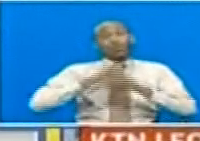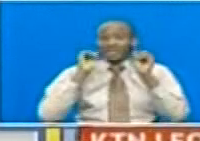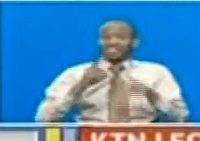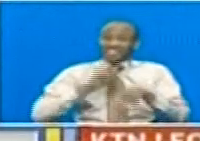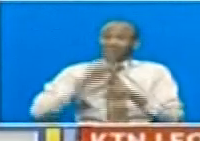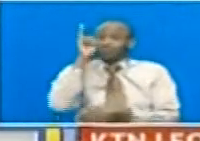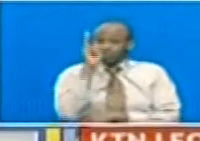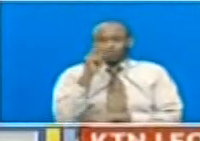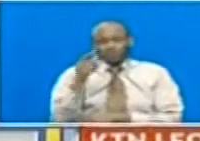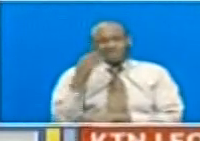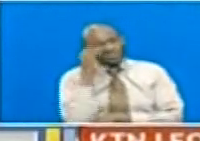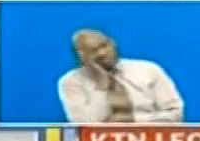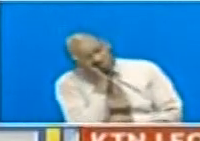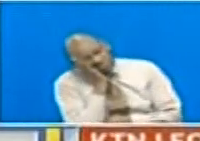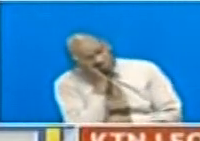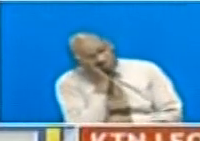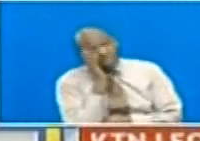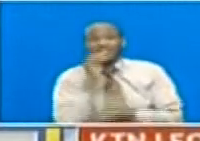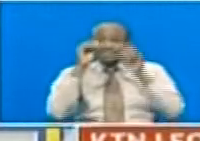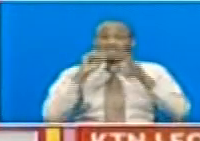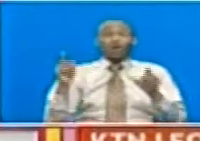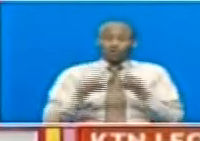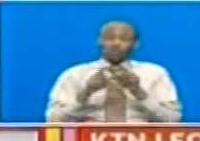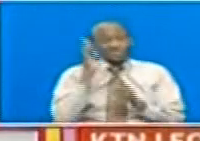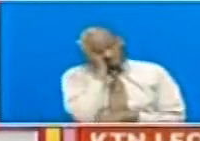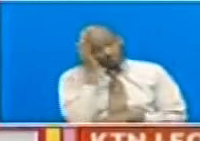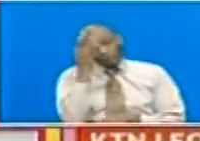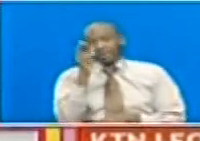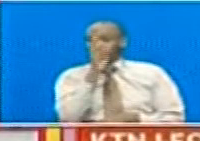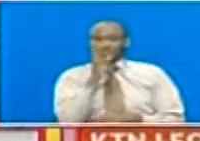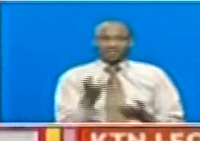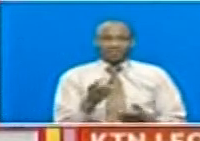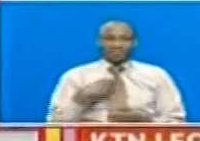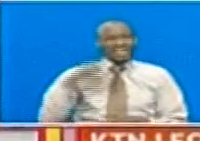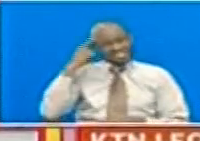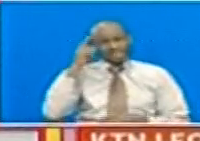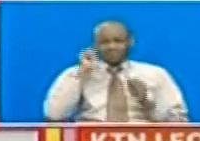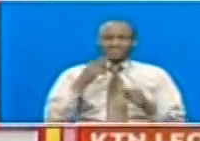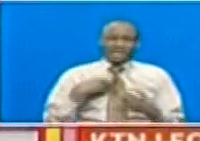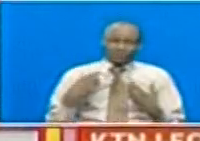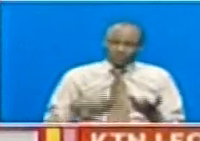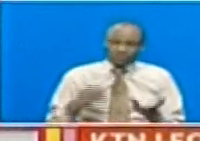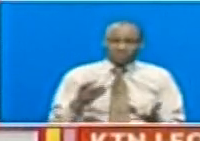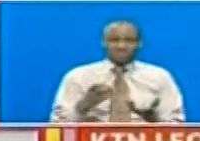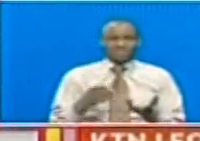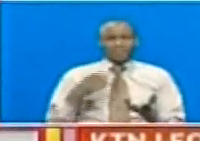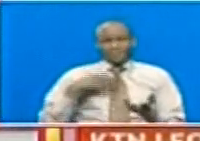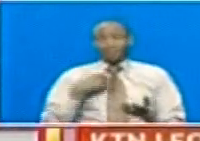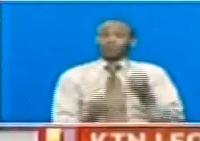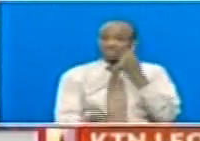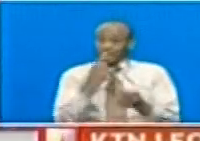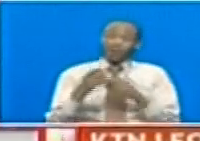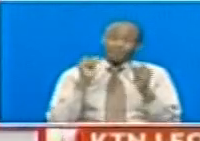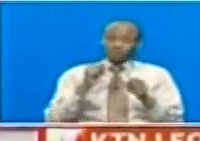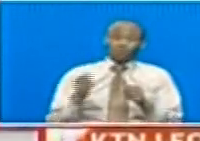saa 8 watoto wanalala tu. Walio pia wanalala juu ya maji. Kunywa sasa itabidi tuweke madawa, ama kuna wengine wanachemusha, lakini sasa